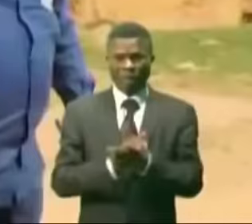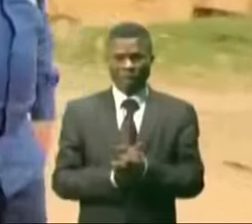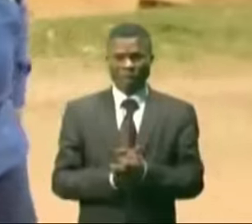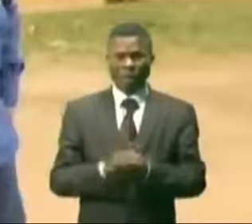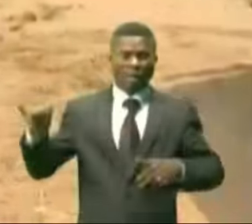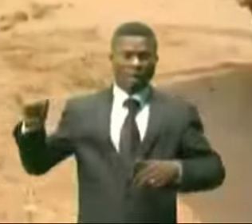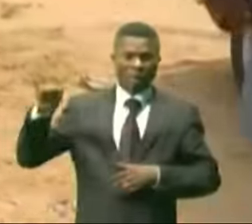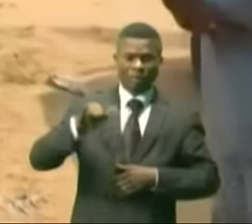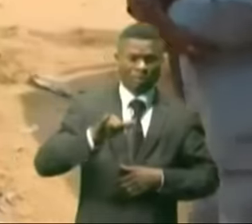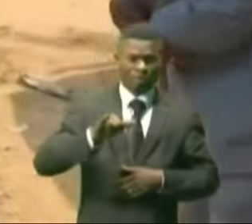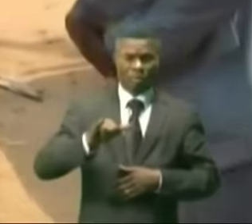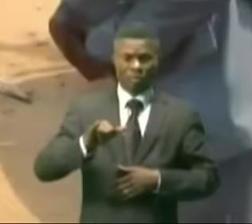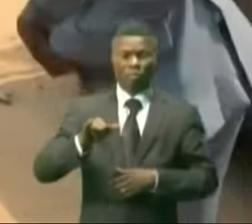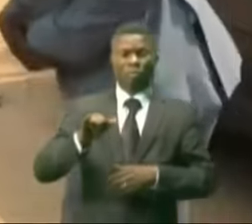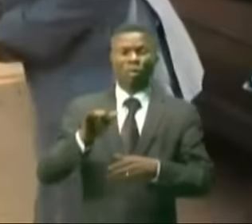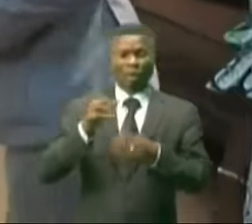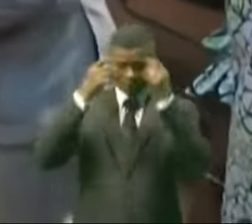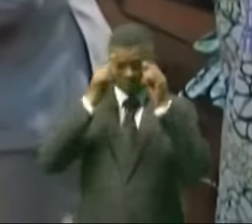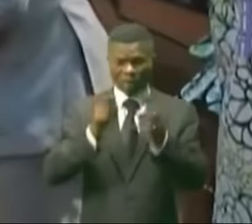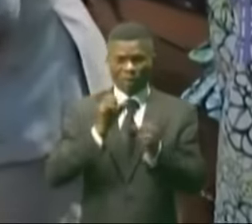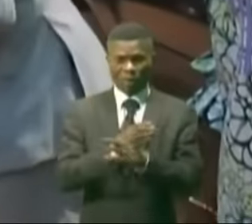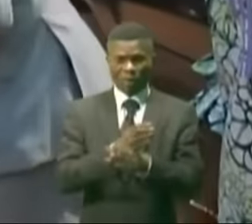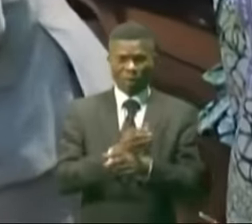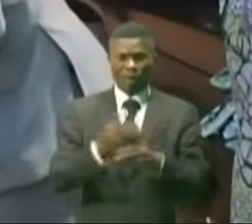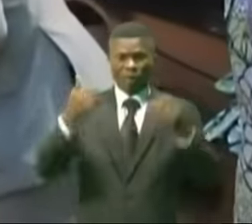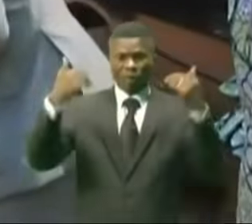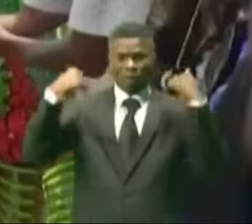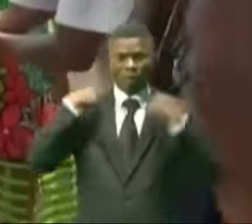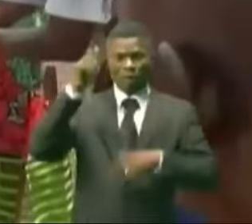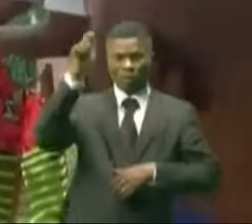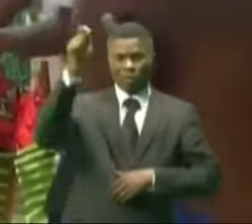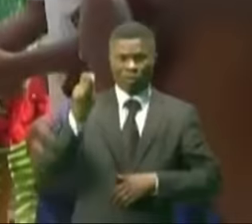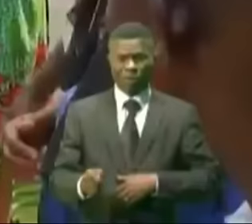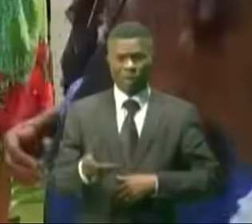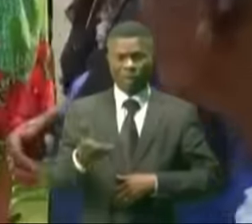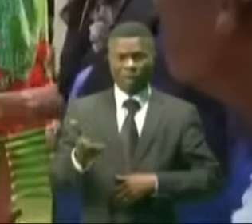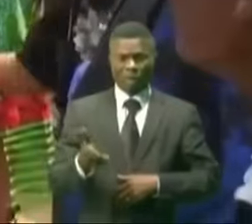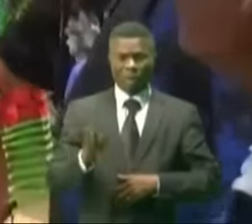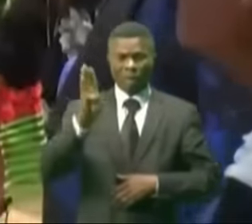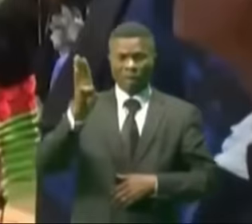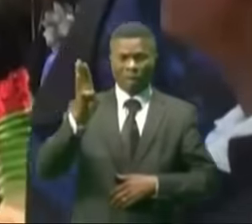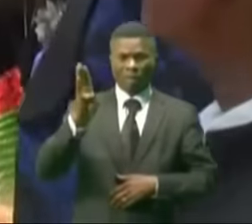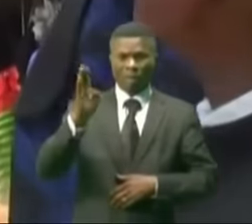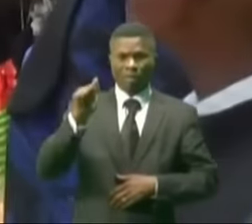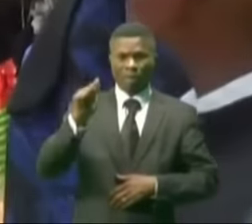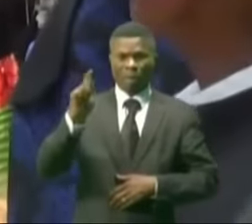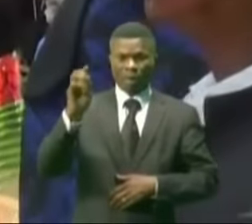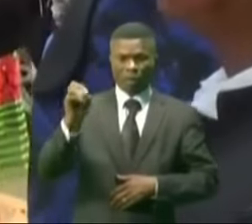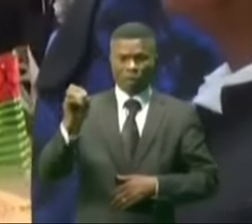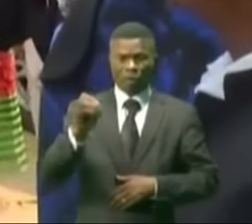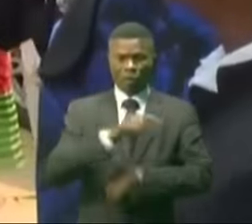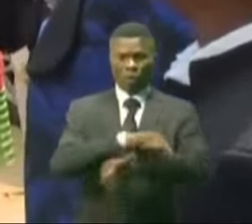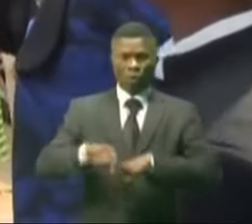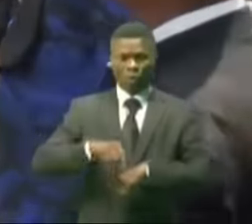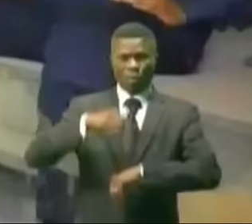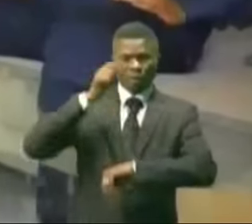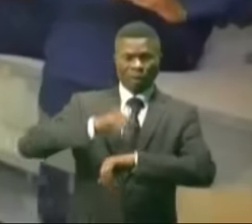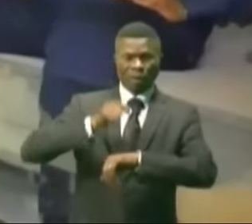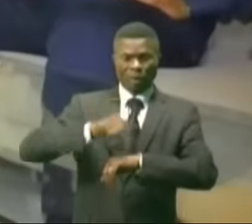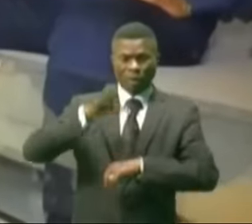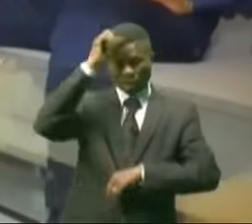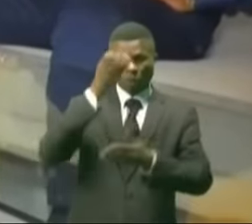Pour matérialiser cet engagement, le bâtonnier Benoît Epo Bamonama, du barreau du Kwilu, a reçu le bâtonnier